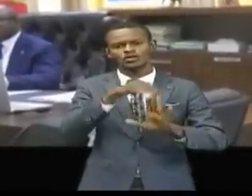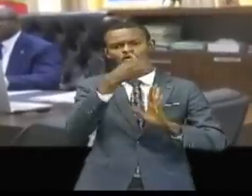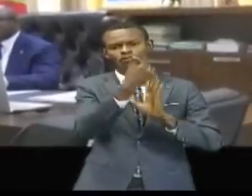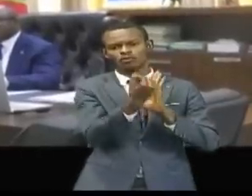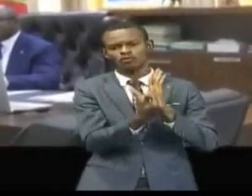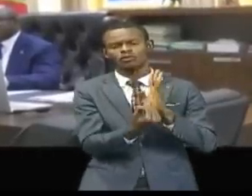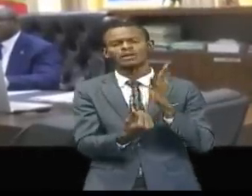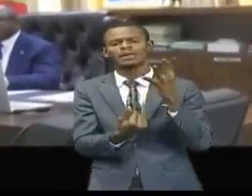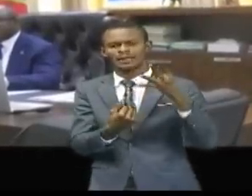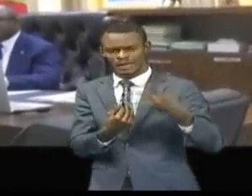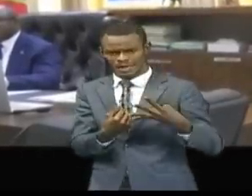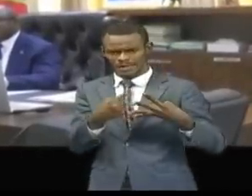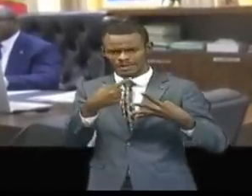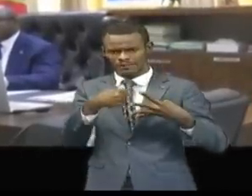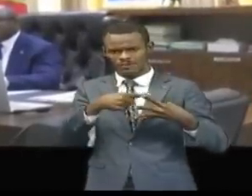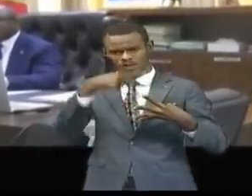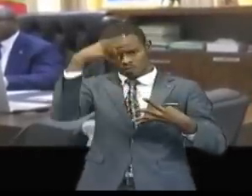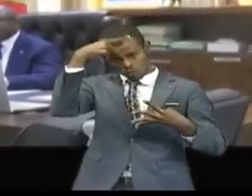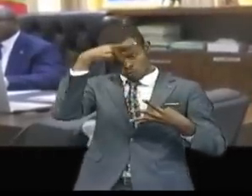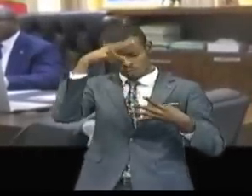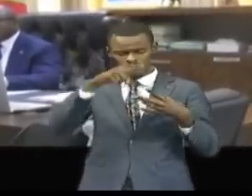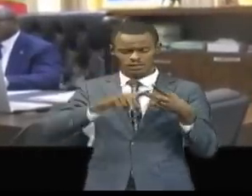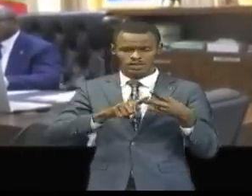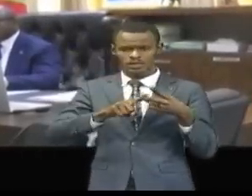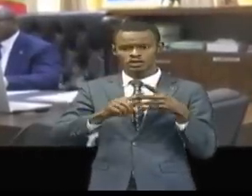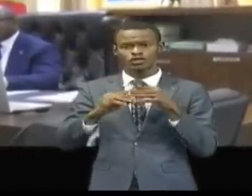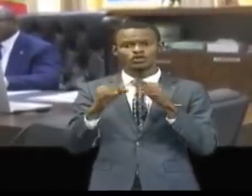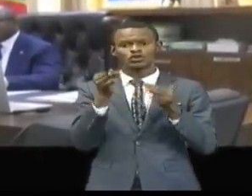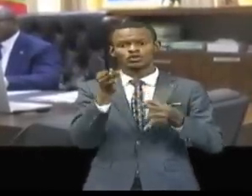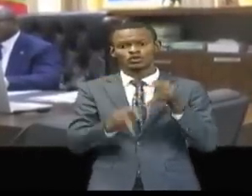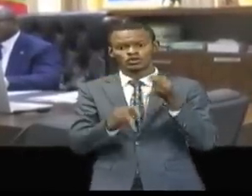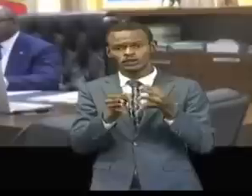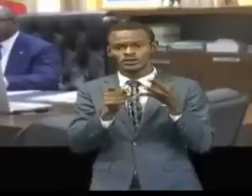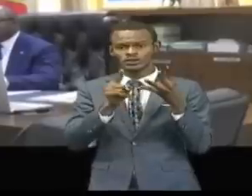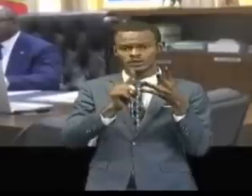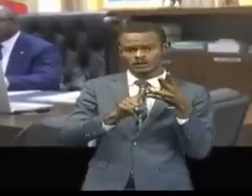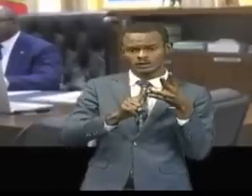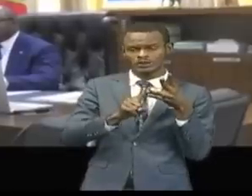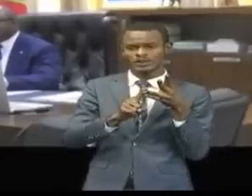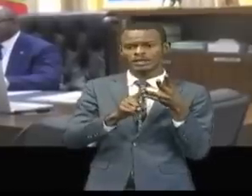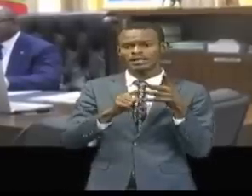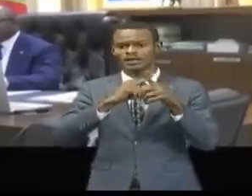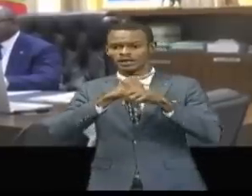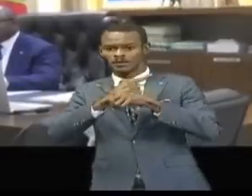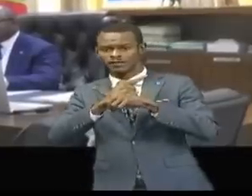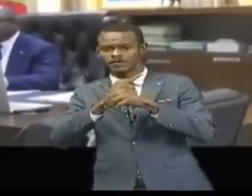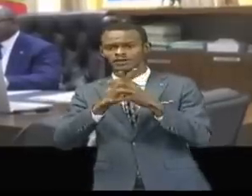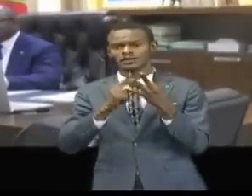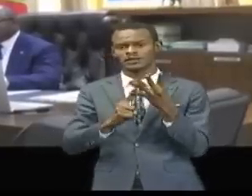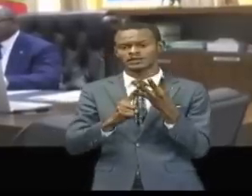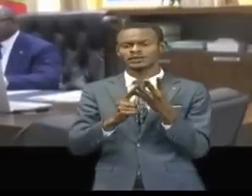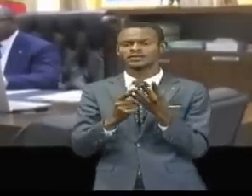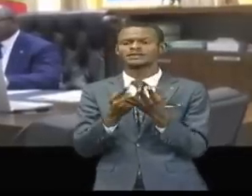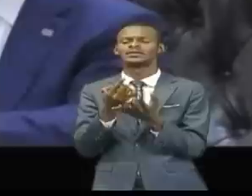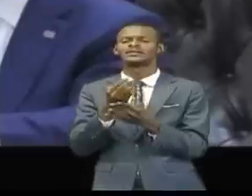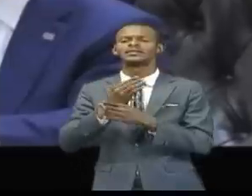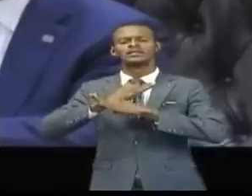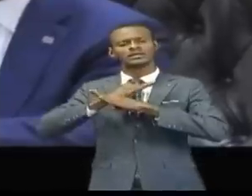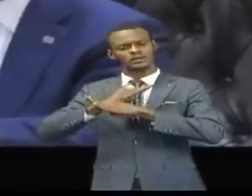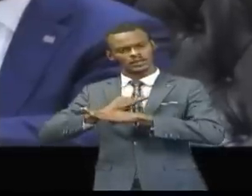justice, défense et sécurité. 2. Économie et finances. 3.